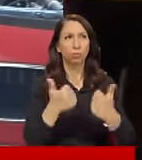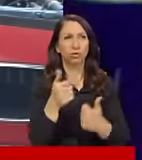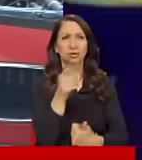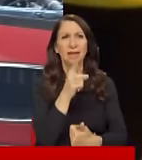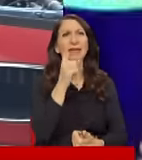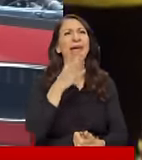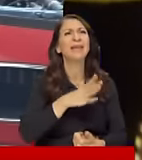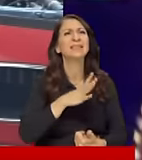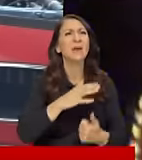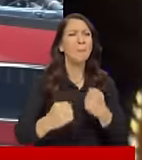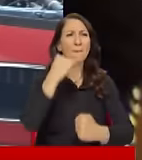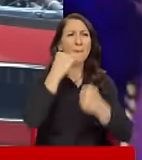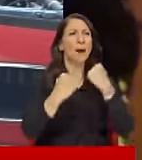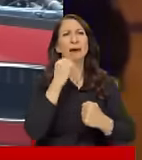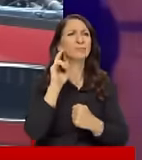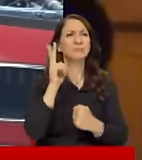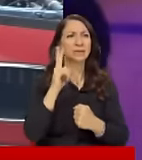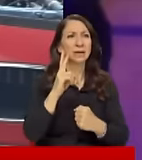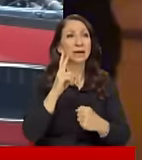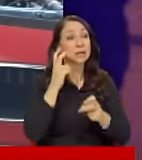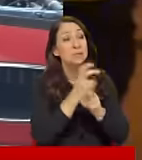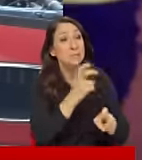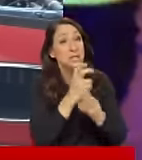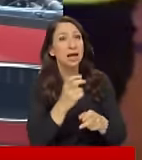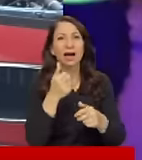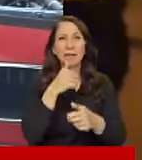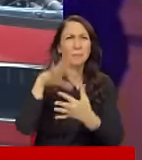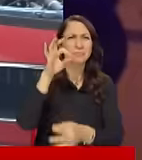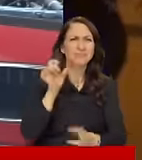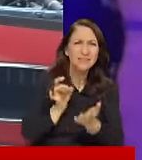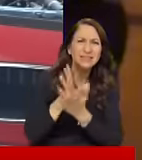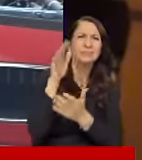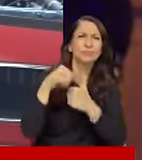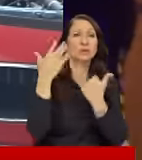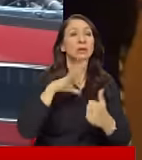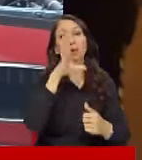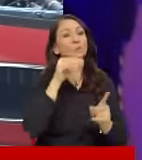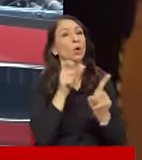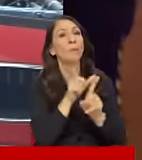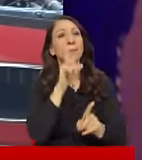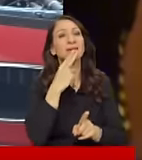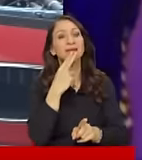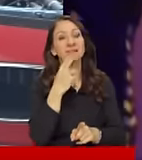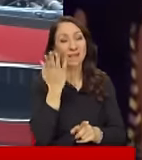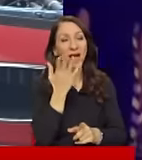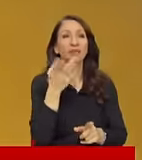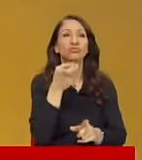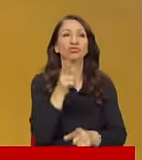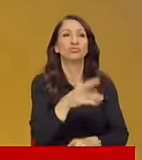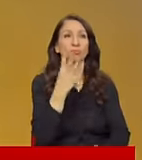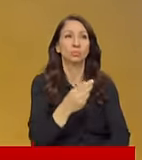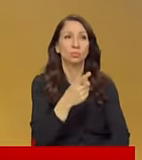Boşanacaklardı. Tek istediği, şiddete uğradığı, kendisine tehditler yağdırdığı eşinden kurtulmaktı. Kimse koruyamadı onu. Bir kadın daha cinayete kurban